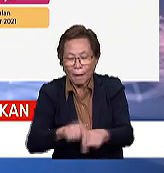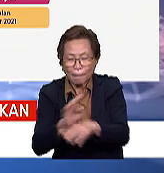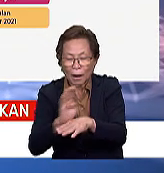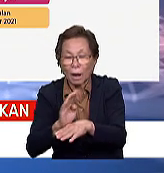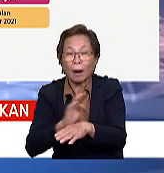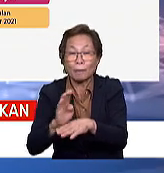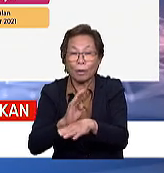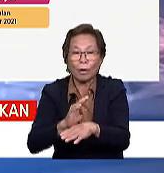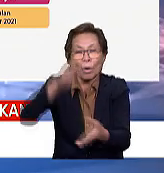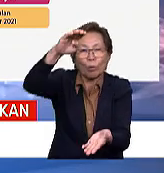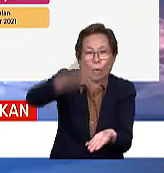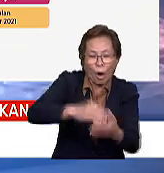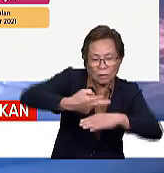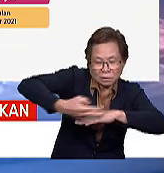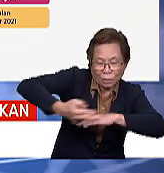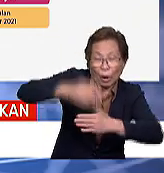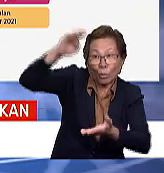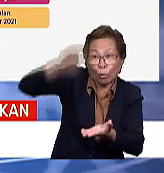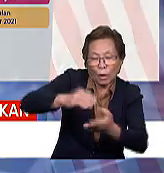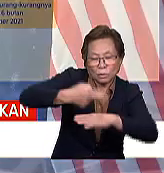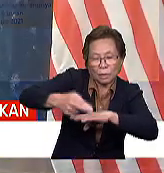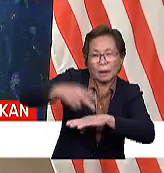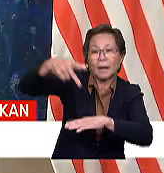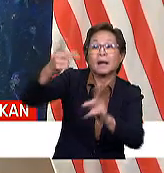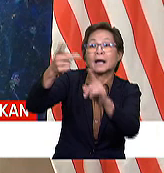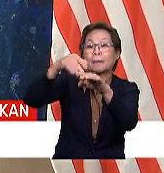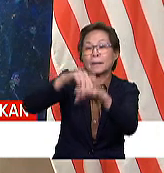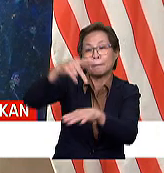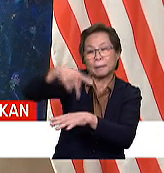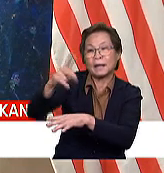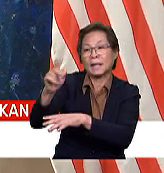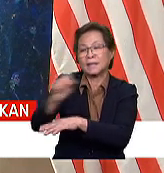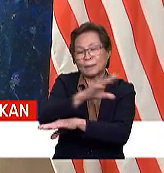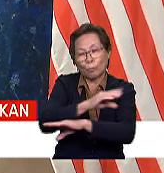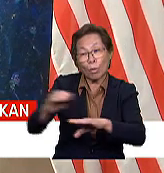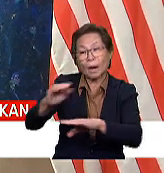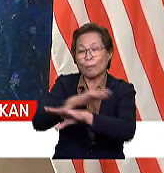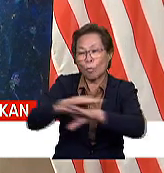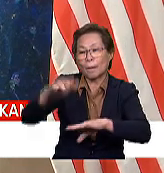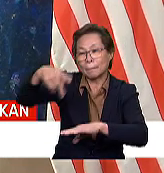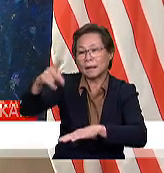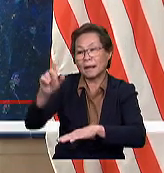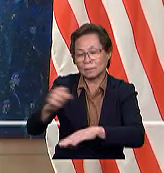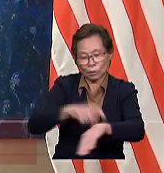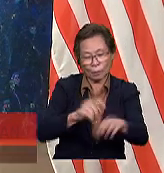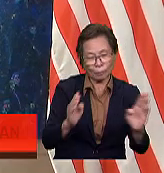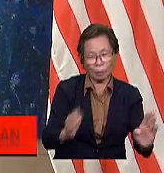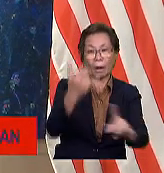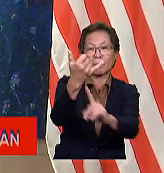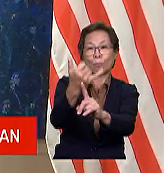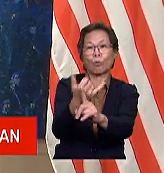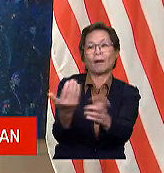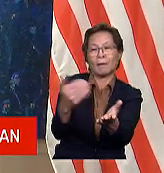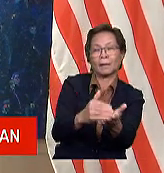menawarkan pengurangan sewa premis perniagaan pada pics dan bukan pics untuk tempoh enam bulan lagi